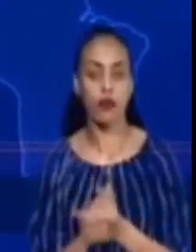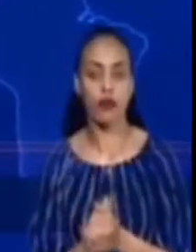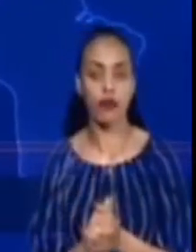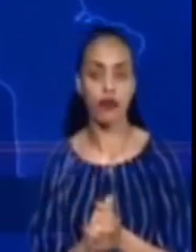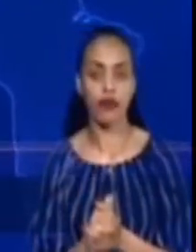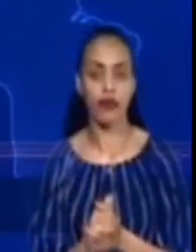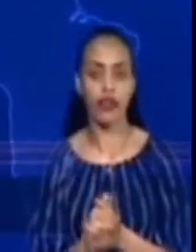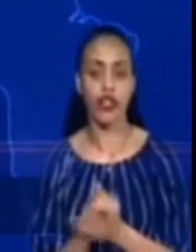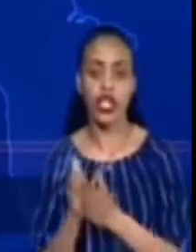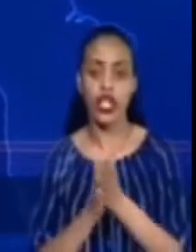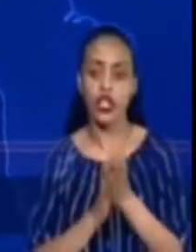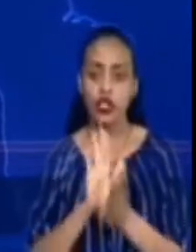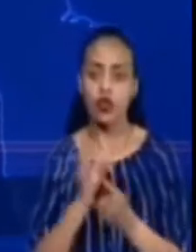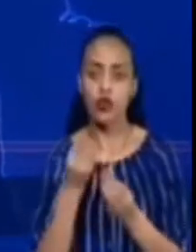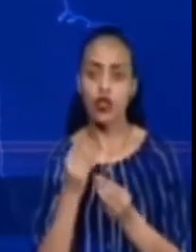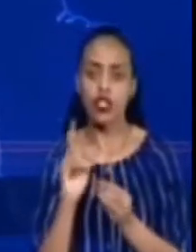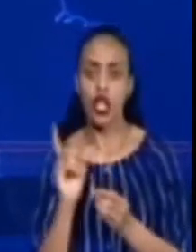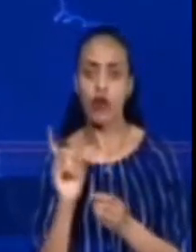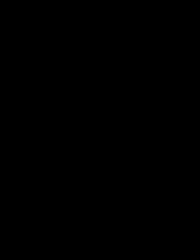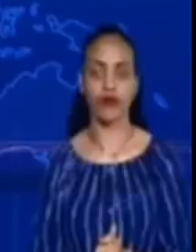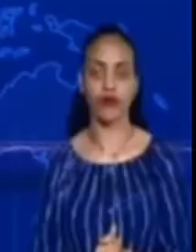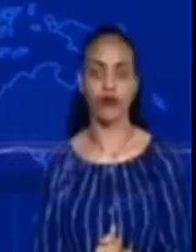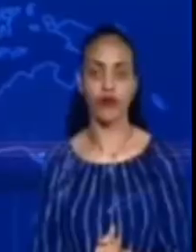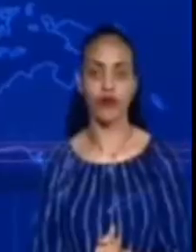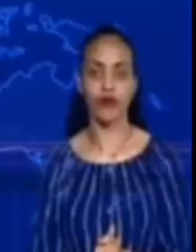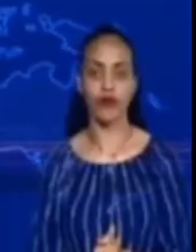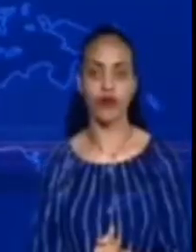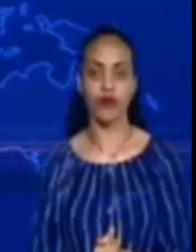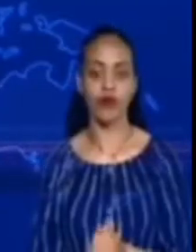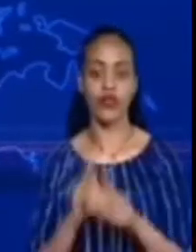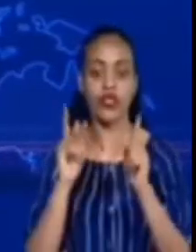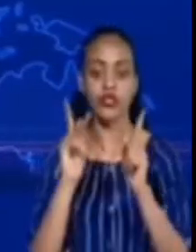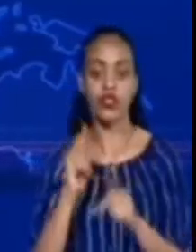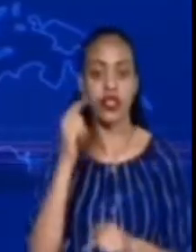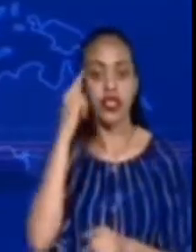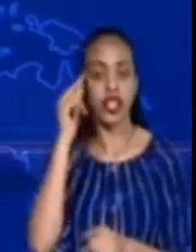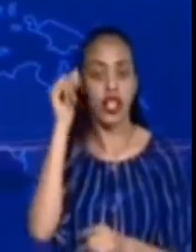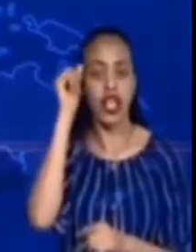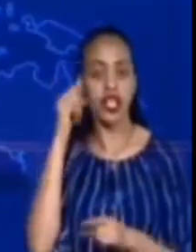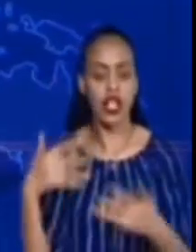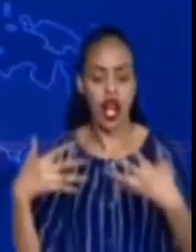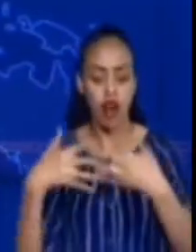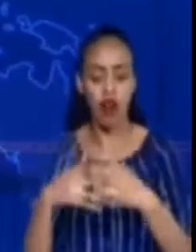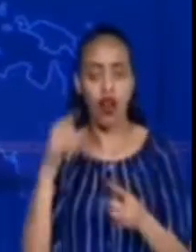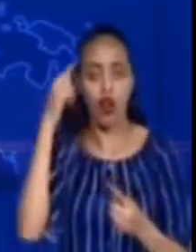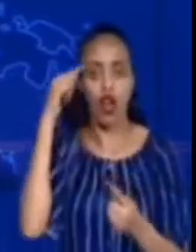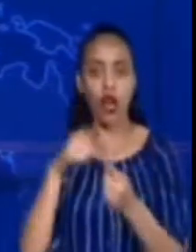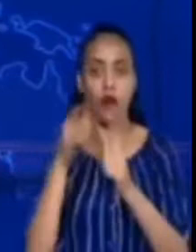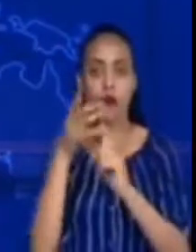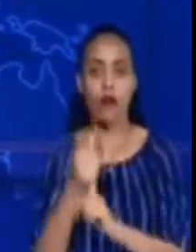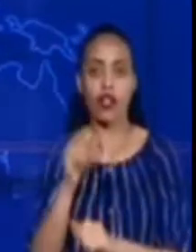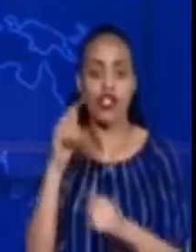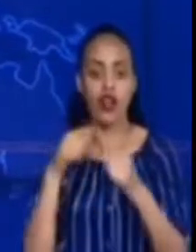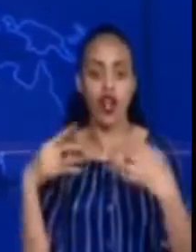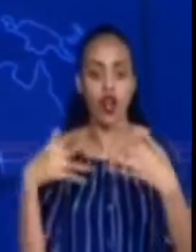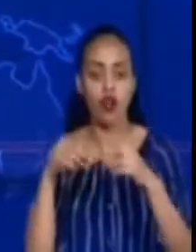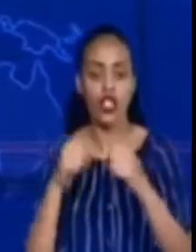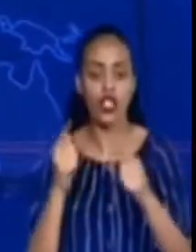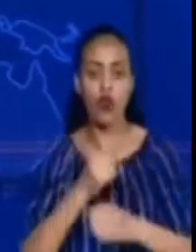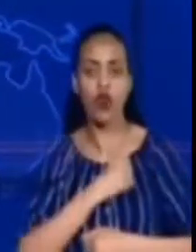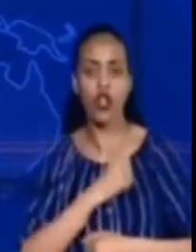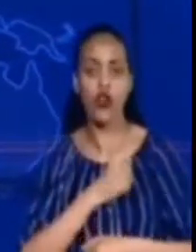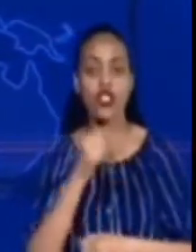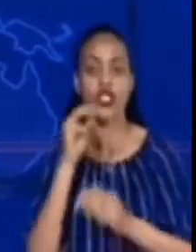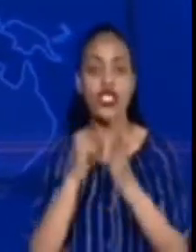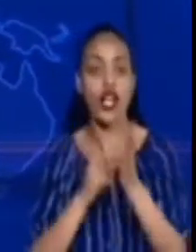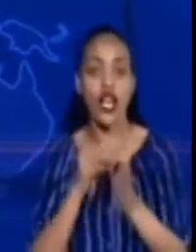አልተወትም እኔ ጋሽ የሙት አልተወትም አበዙት አሁን ዮኒ ማኛ እስከ መቼ እርሶ እንደዚህ ቅሌታም